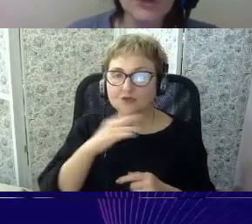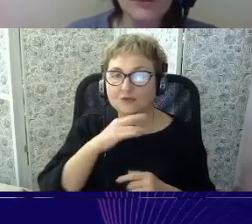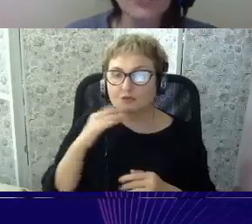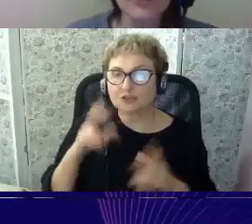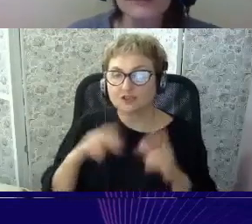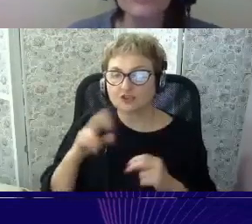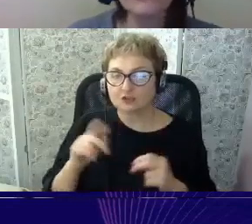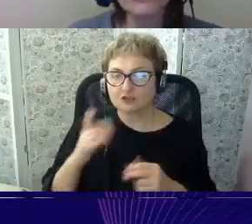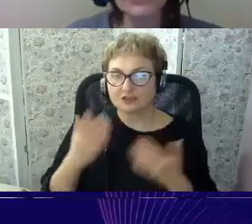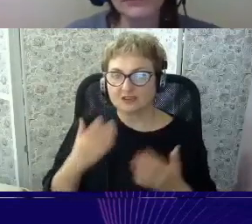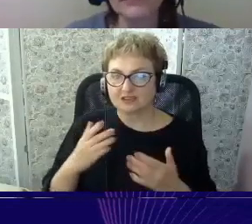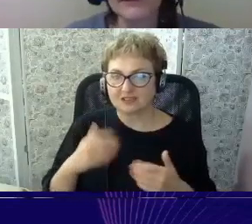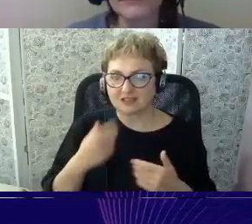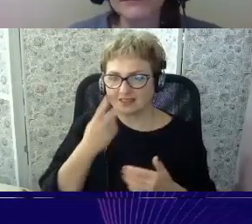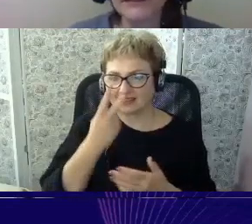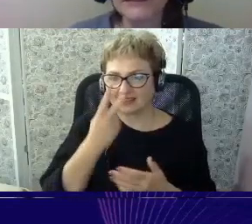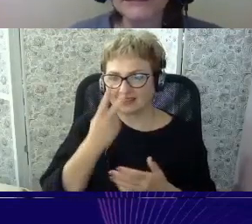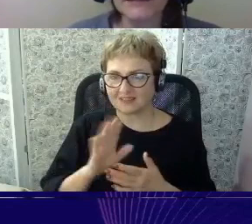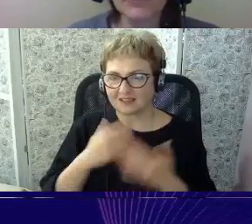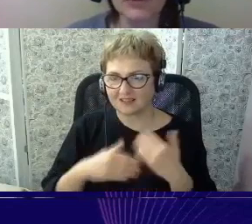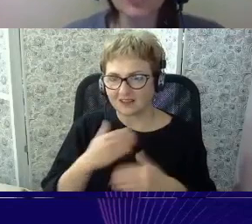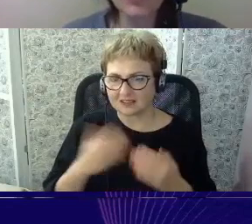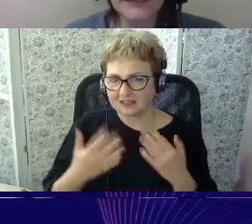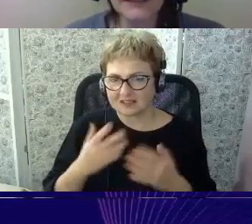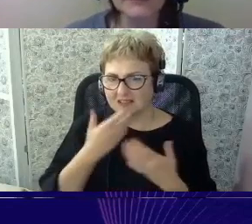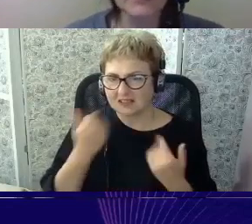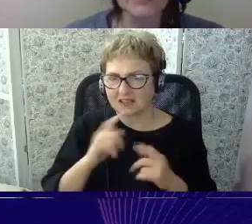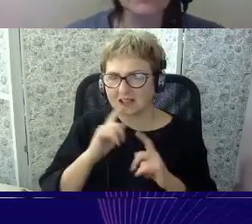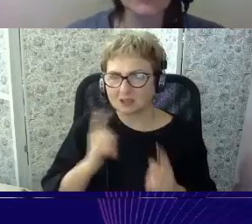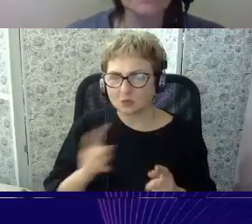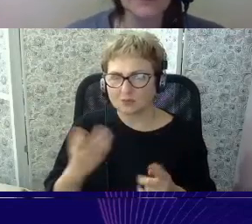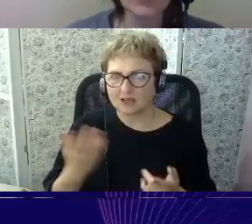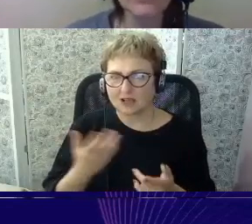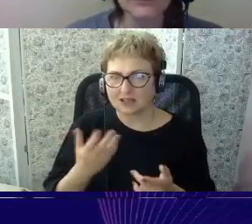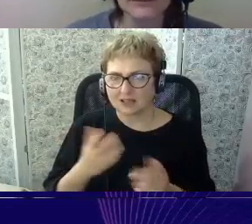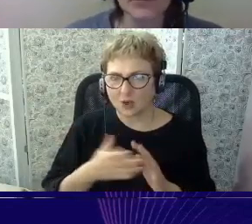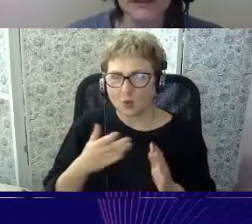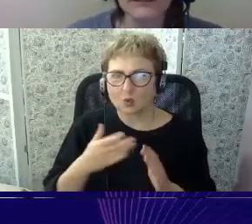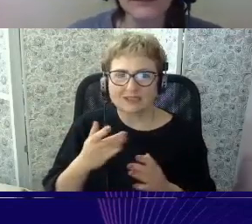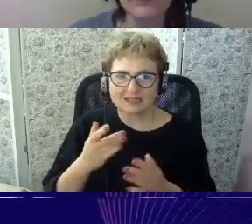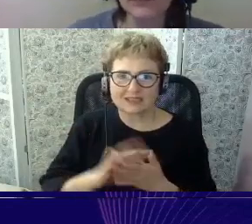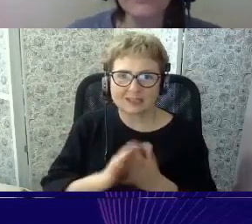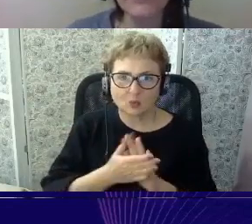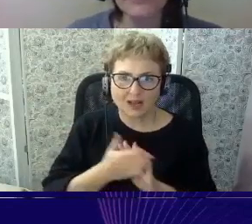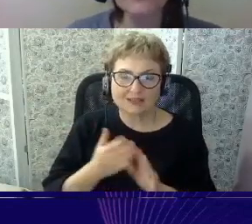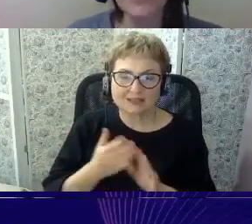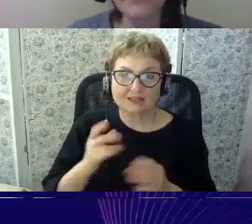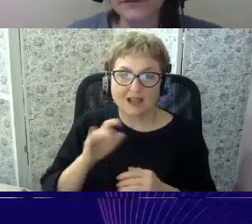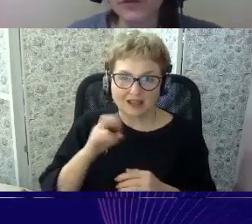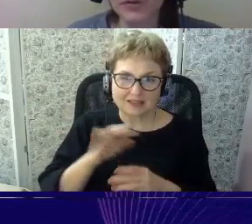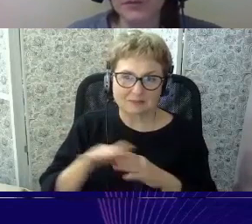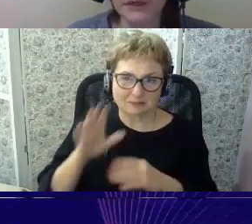как бы считают, что если не выраженная инвалидность, да, если нету особых каких-то таких вот острых ситуаций, то, наверное,